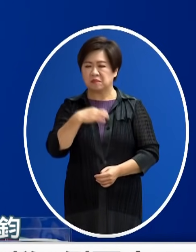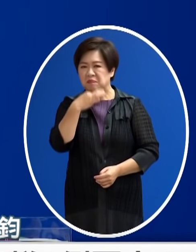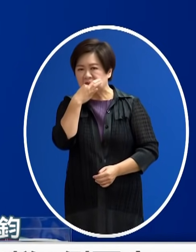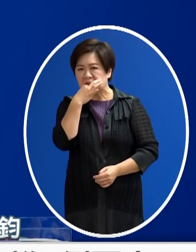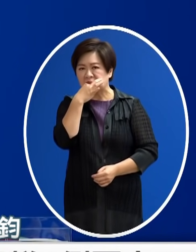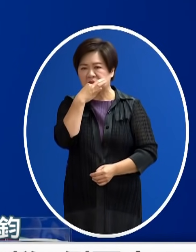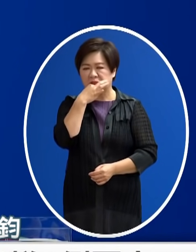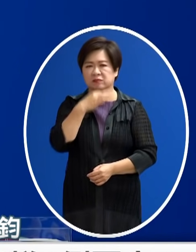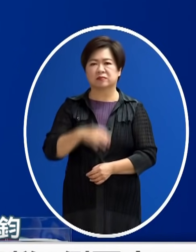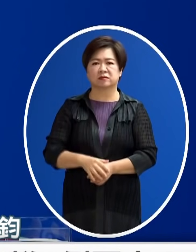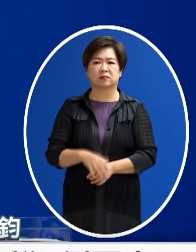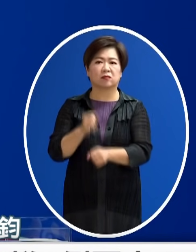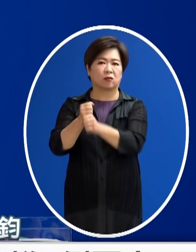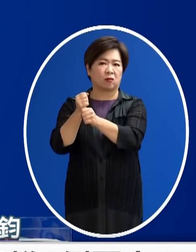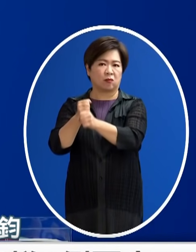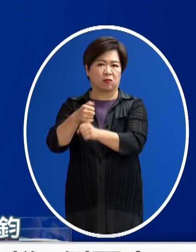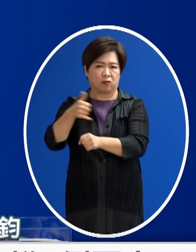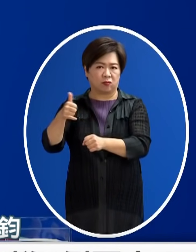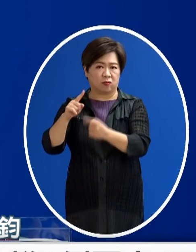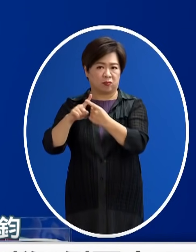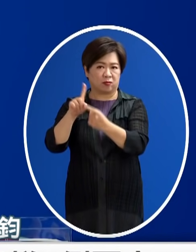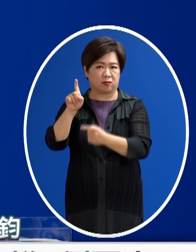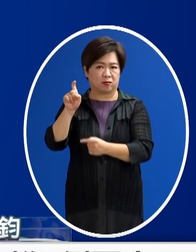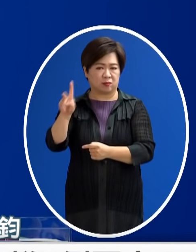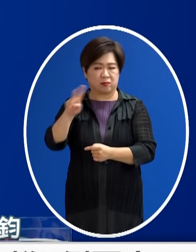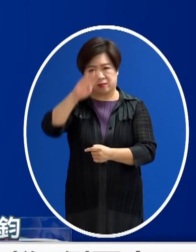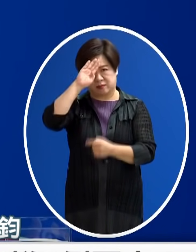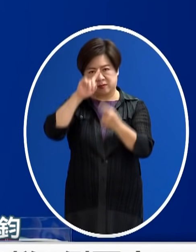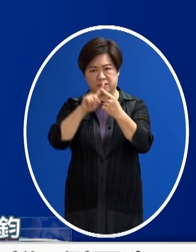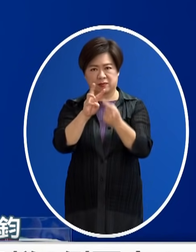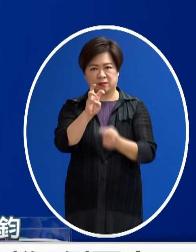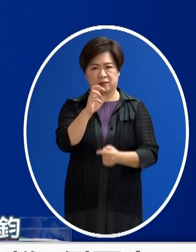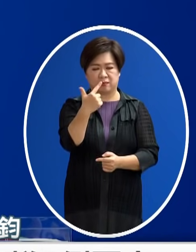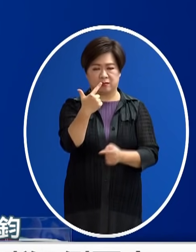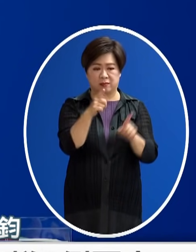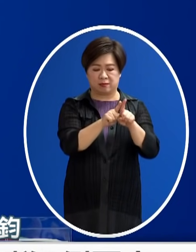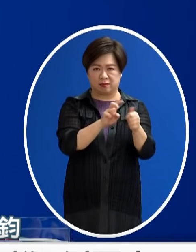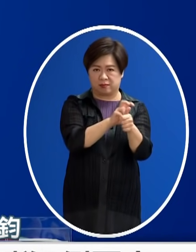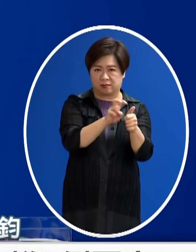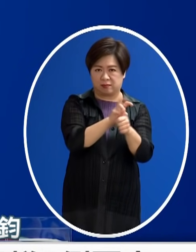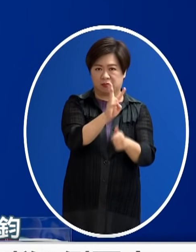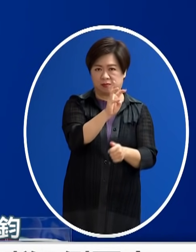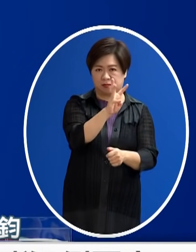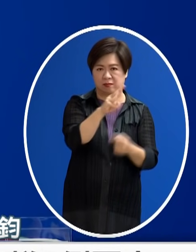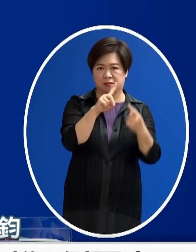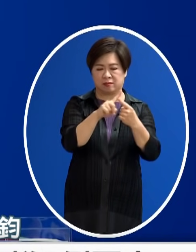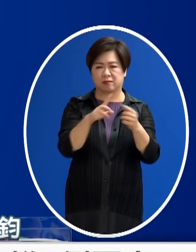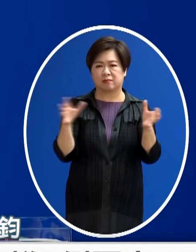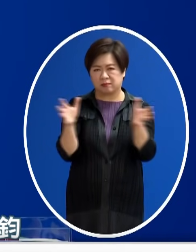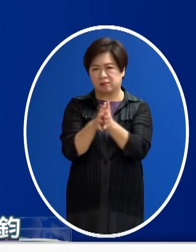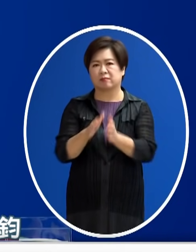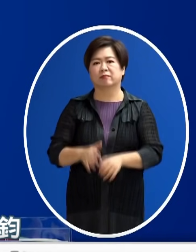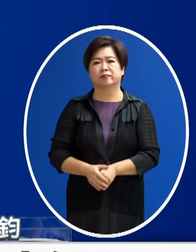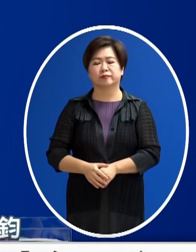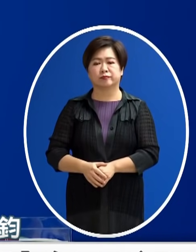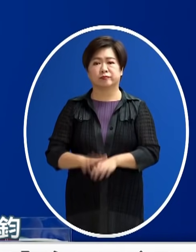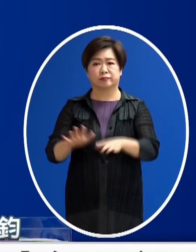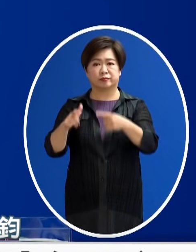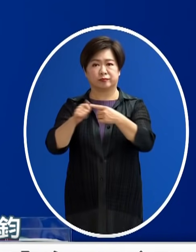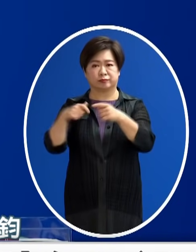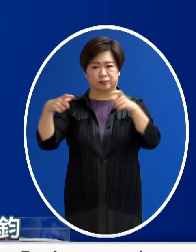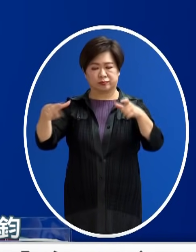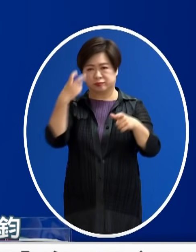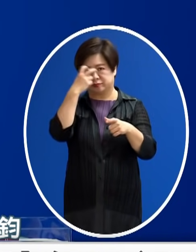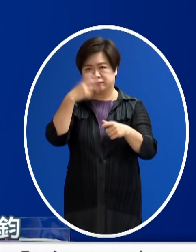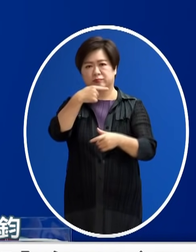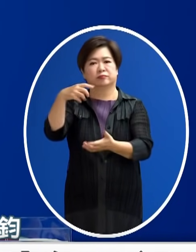象，包括工作人员12位，病患36位，陪病者33位，那目前第一轮的采检都